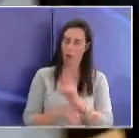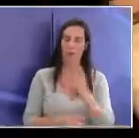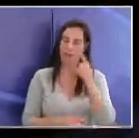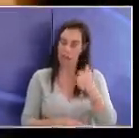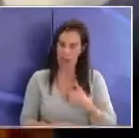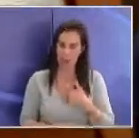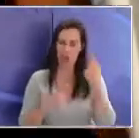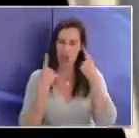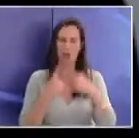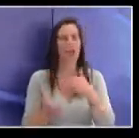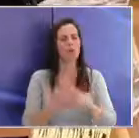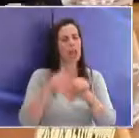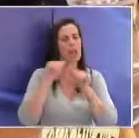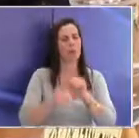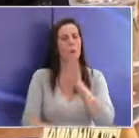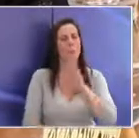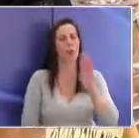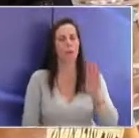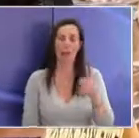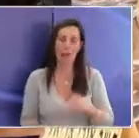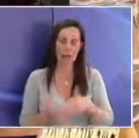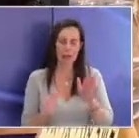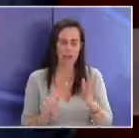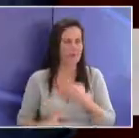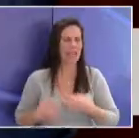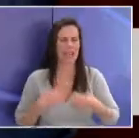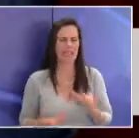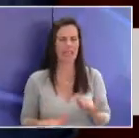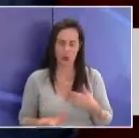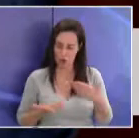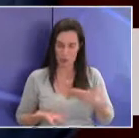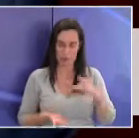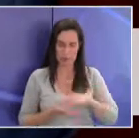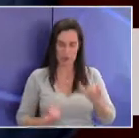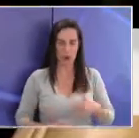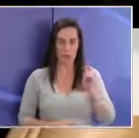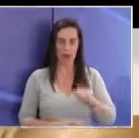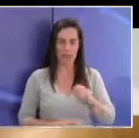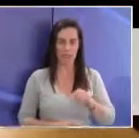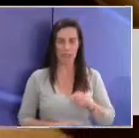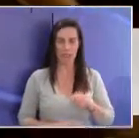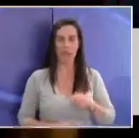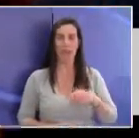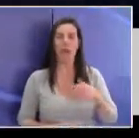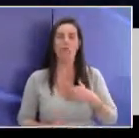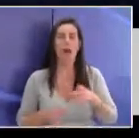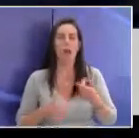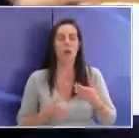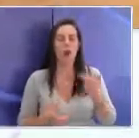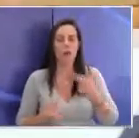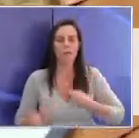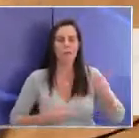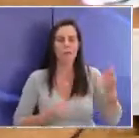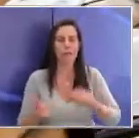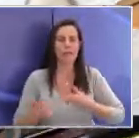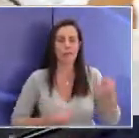וסביר להניח שהחרדים ימשיכו לבוא איתו, ולכן זה כל כך מתסכל למה זה שאנחנו יושבים בכנסת היום, והולכים לשרוף מאות מיליונים. לא, אבל